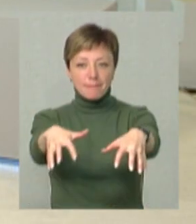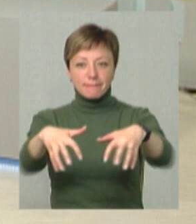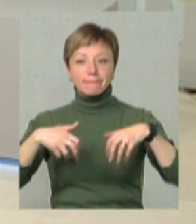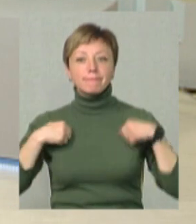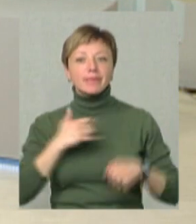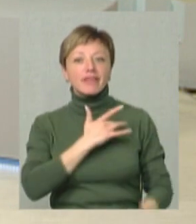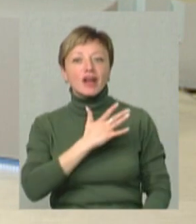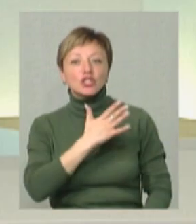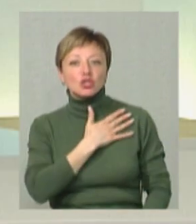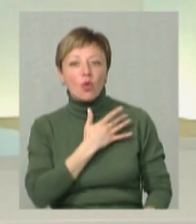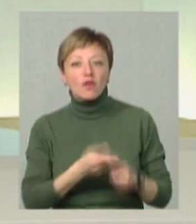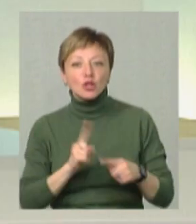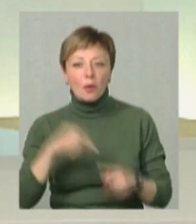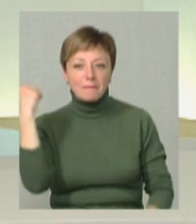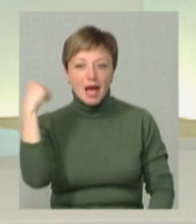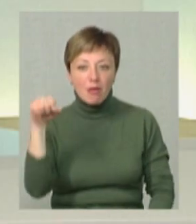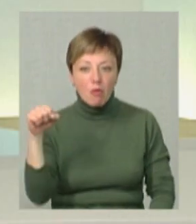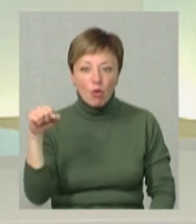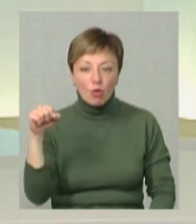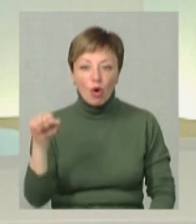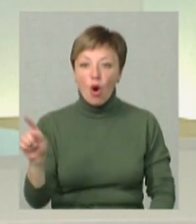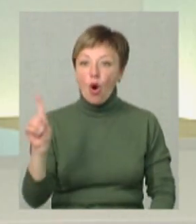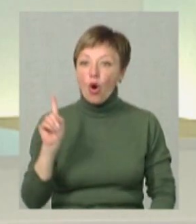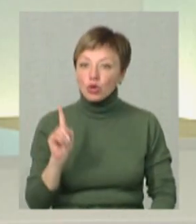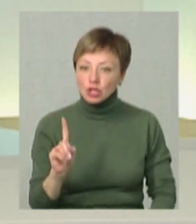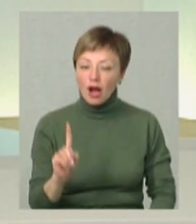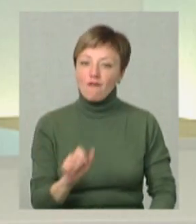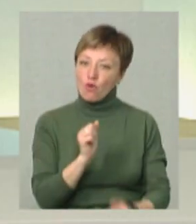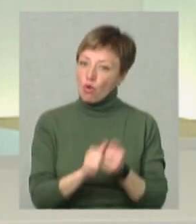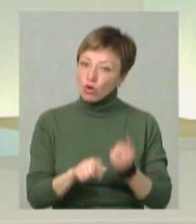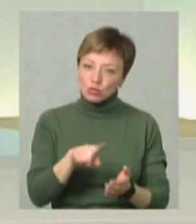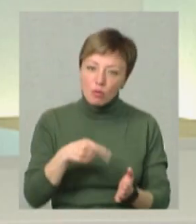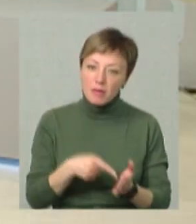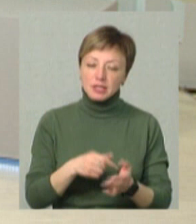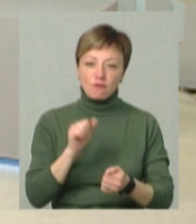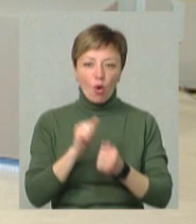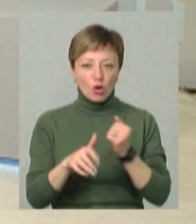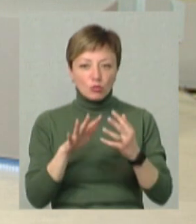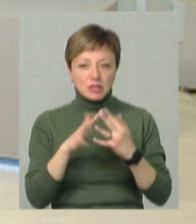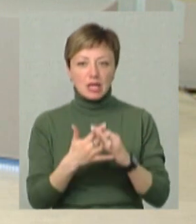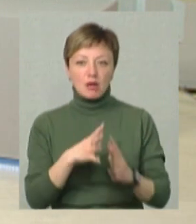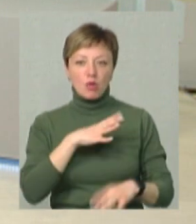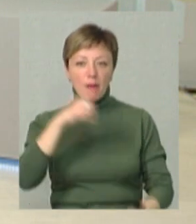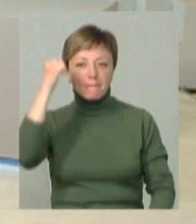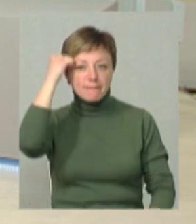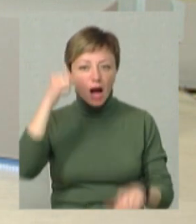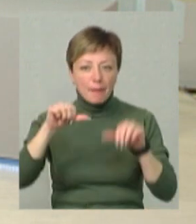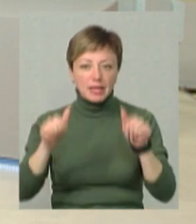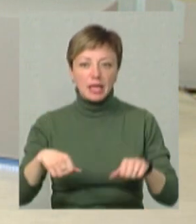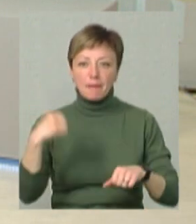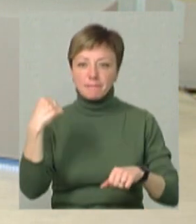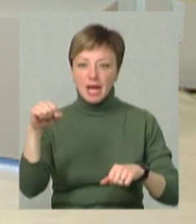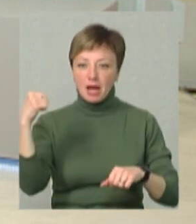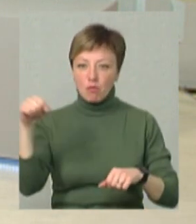приватизовувала потихеньку ту перемогу, хоча в кожному місті, в кожному селі були пам'ятники